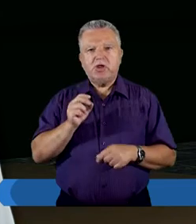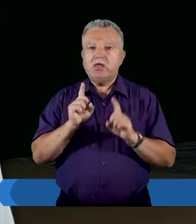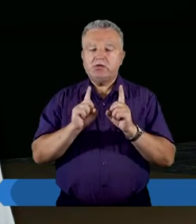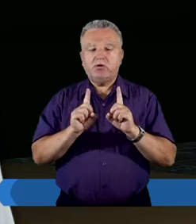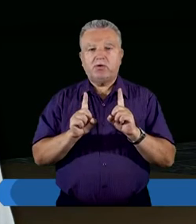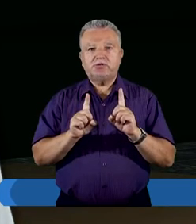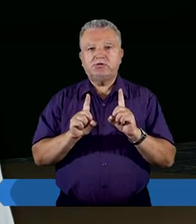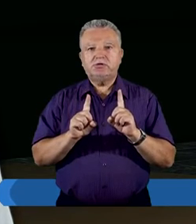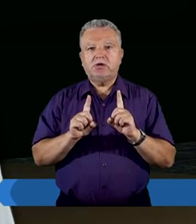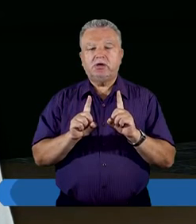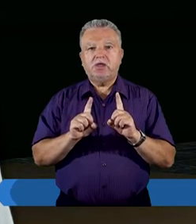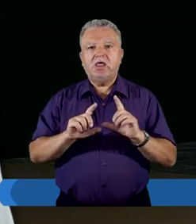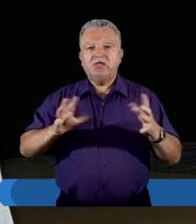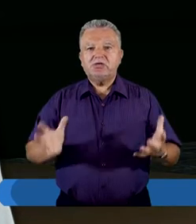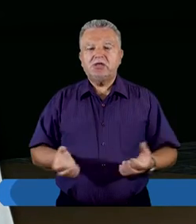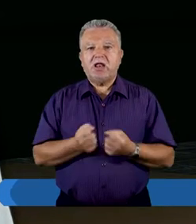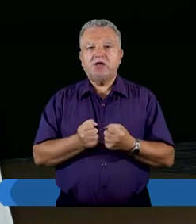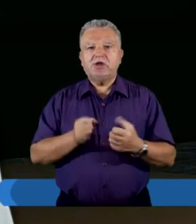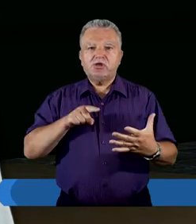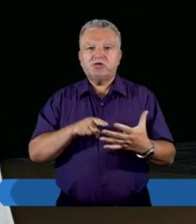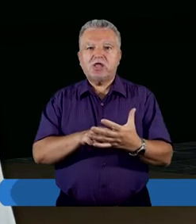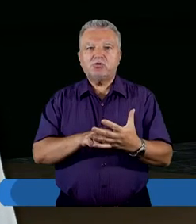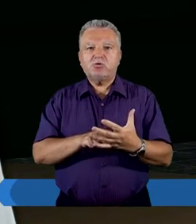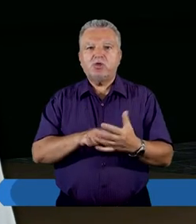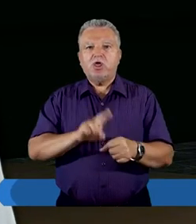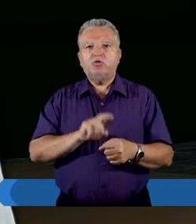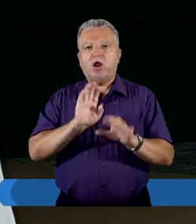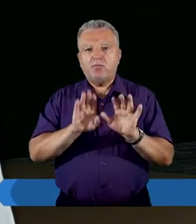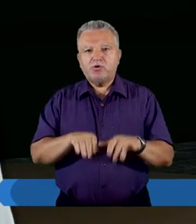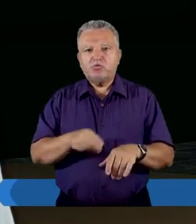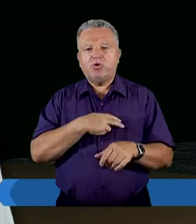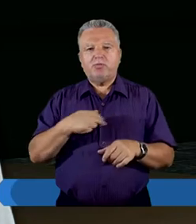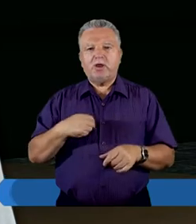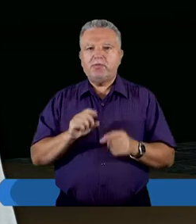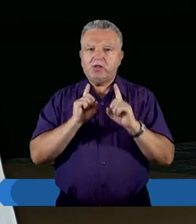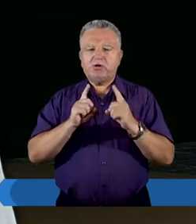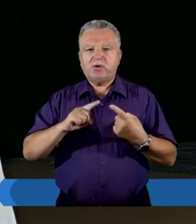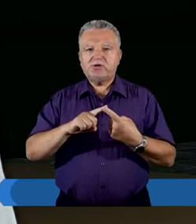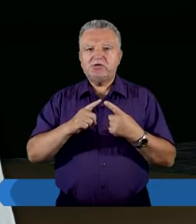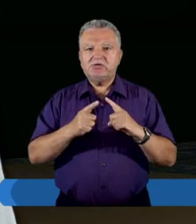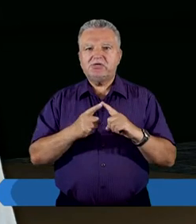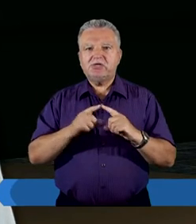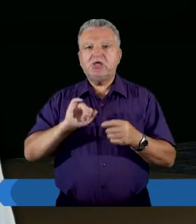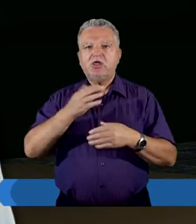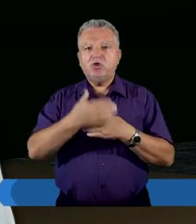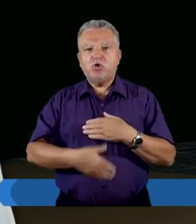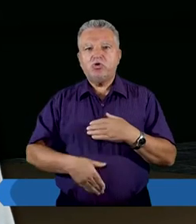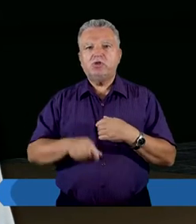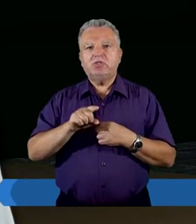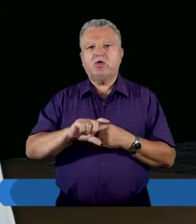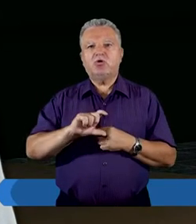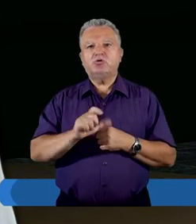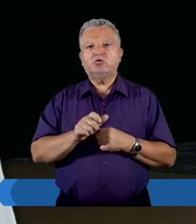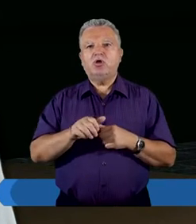dostrzec, czy znaleźć wskazówki, które pozwolą nam dostrzec sens i koniec tego, co